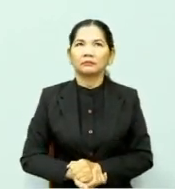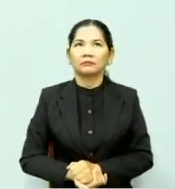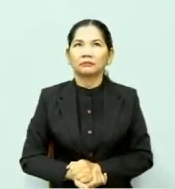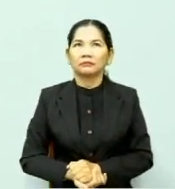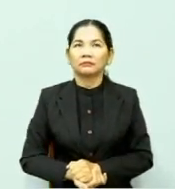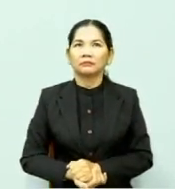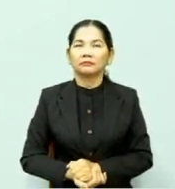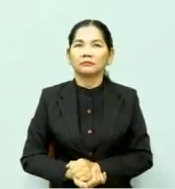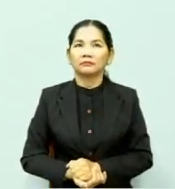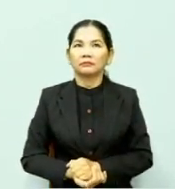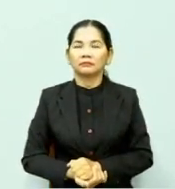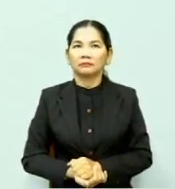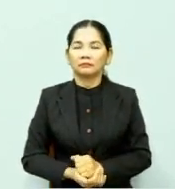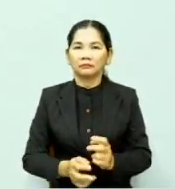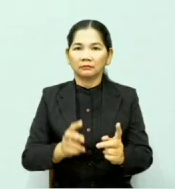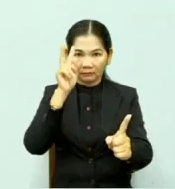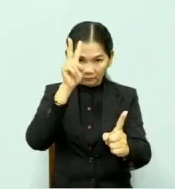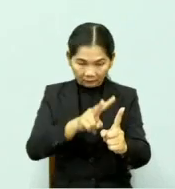bí